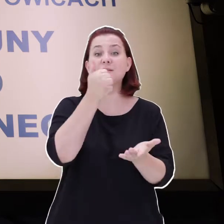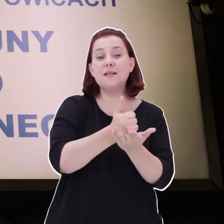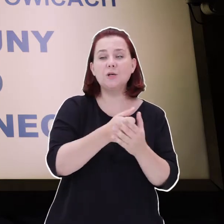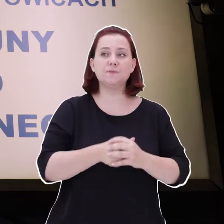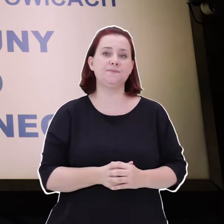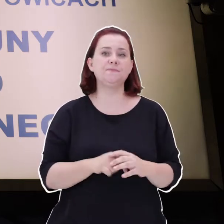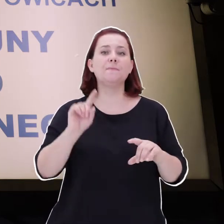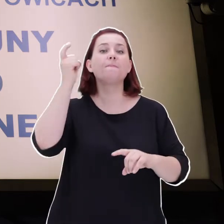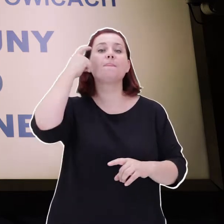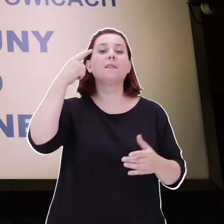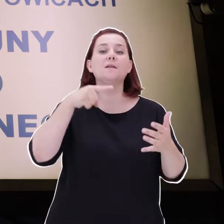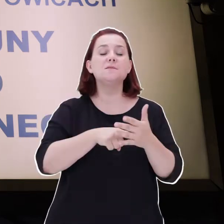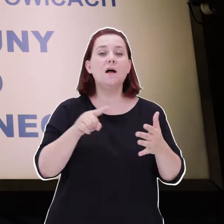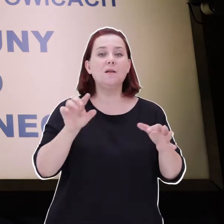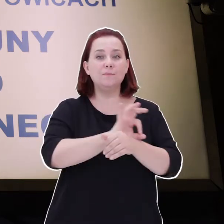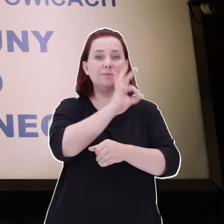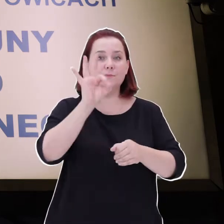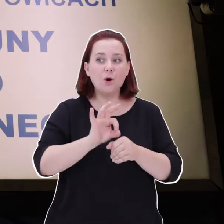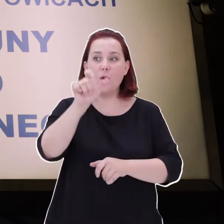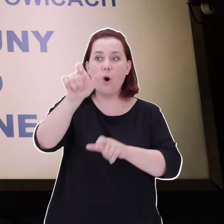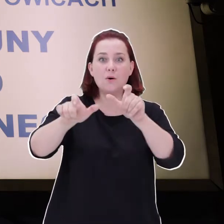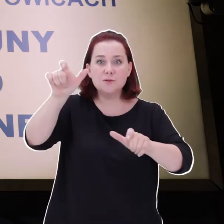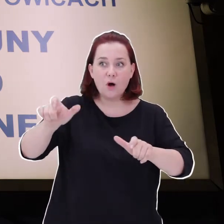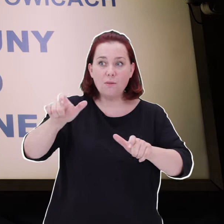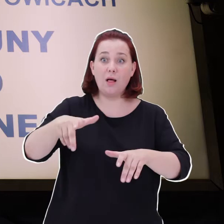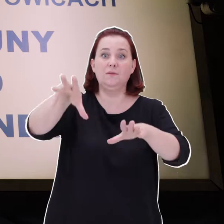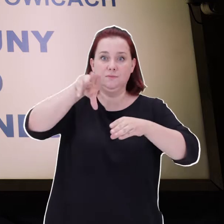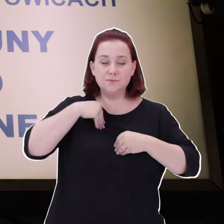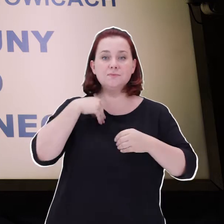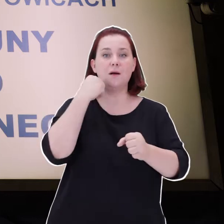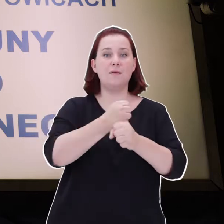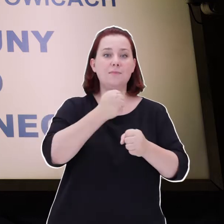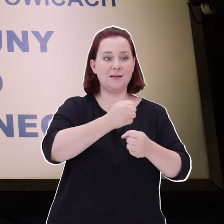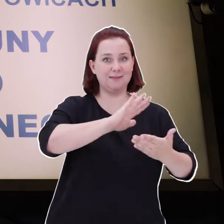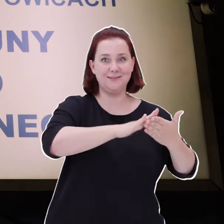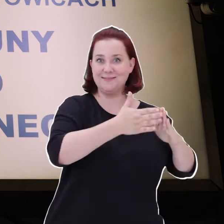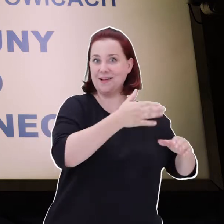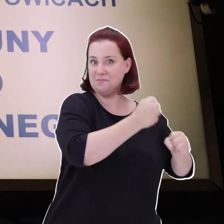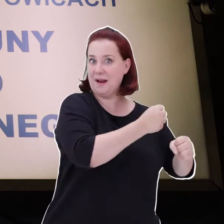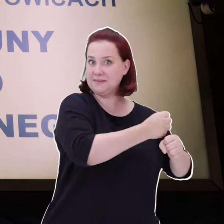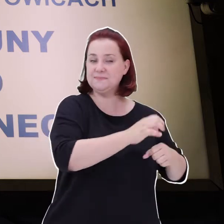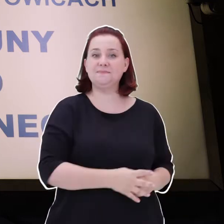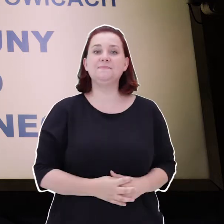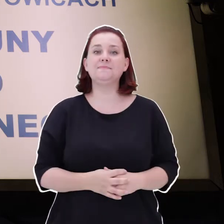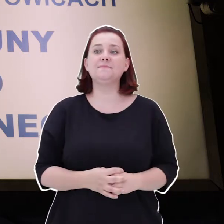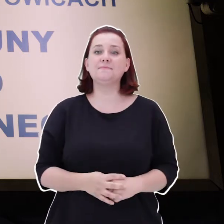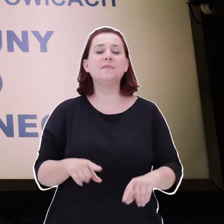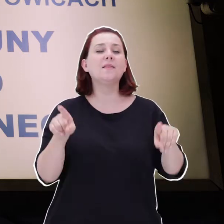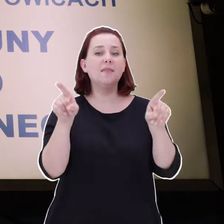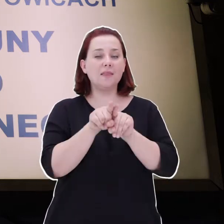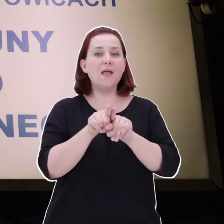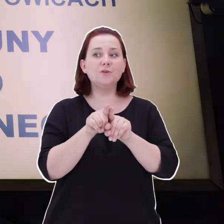jest uzyskanie przez osobę zatrudnienia na rynku pracy. Ponadto,